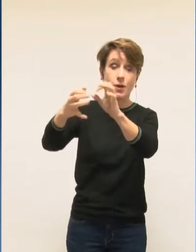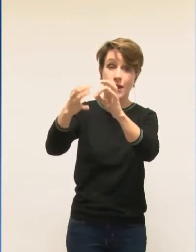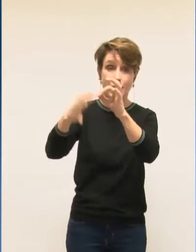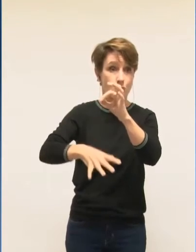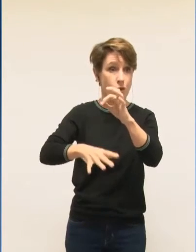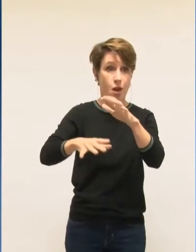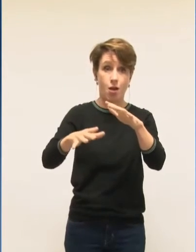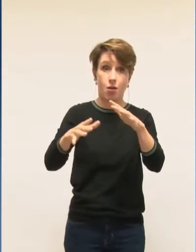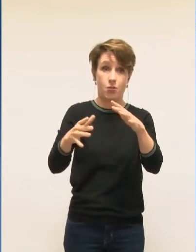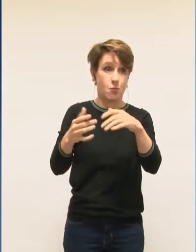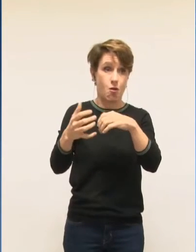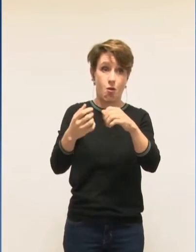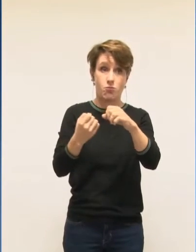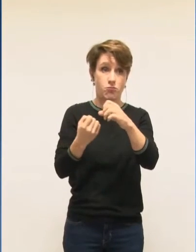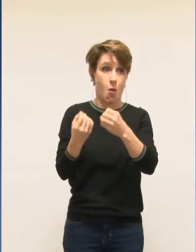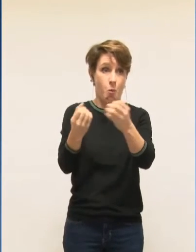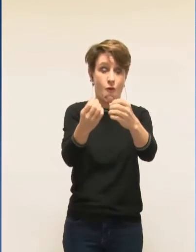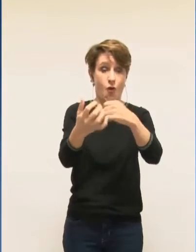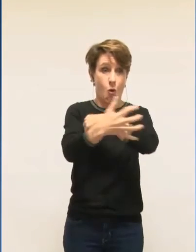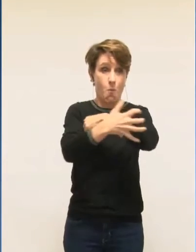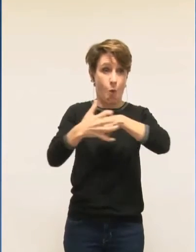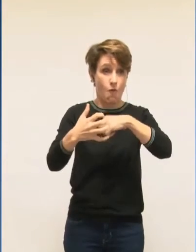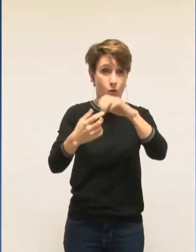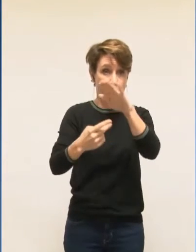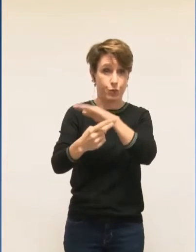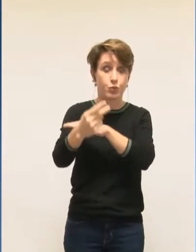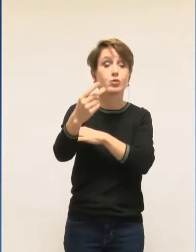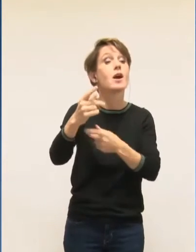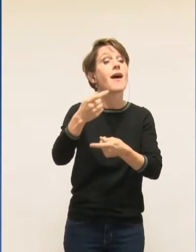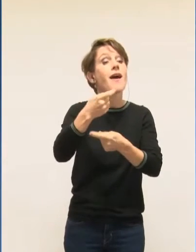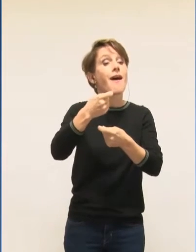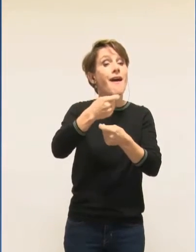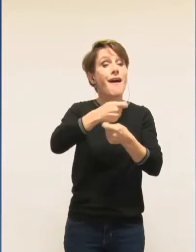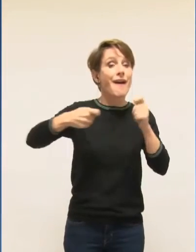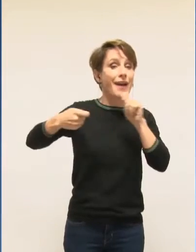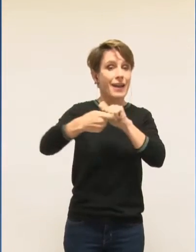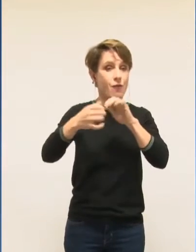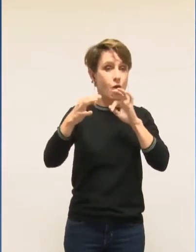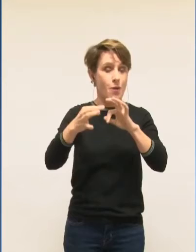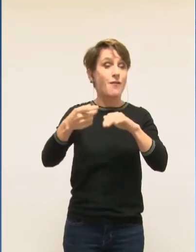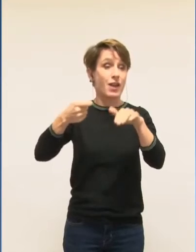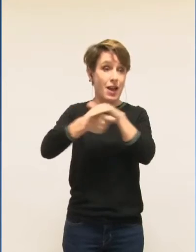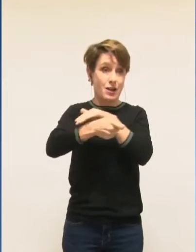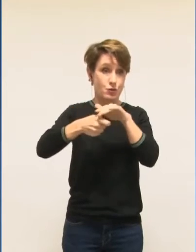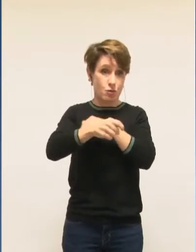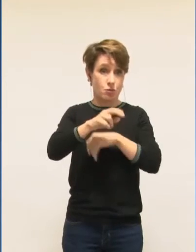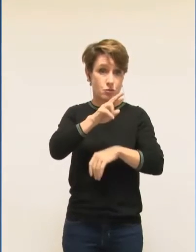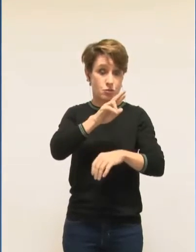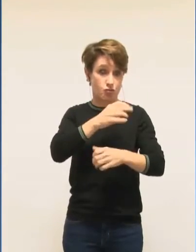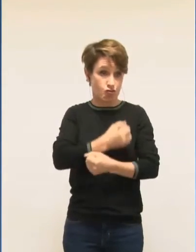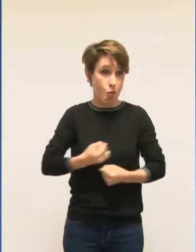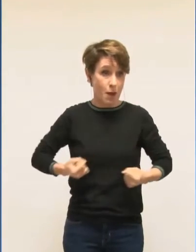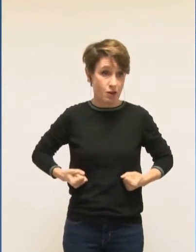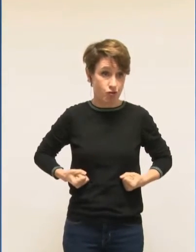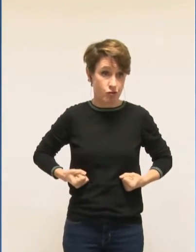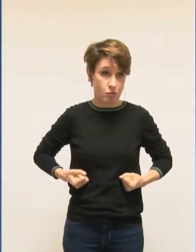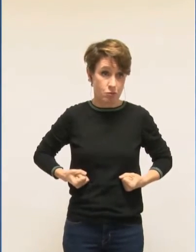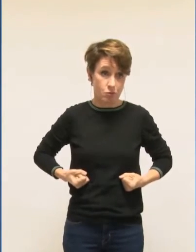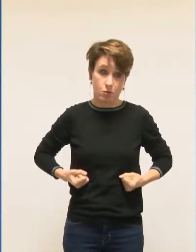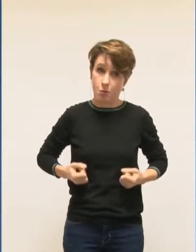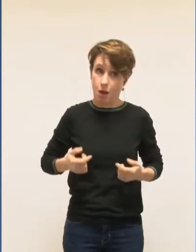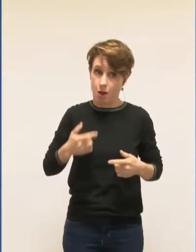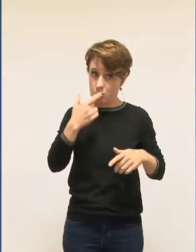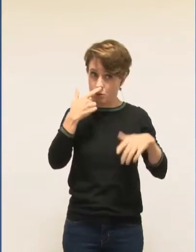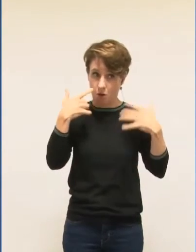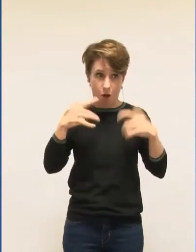pauvreté. La réforme de l'assurance chômage notamment sera, de ce point de vue, très très compliquée à